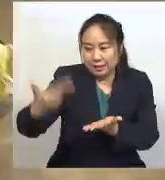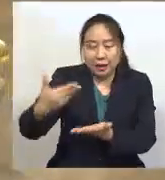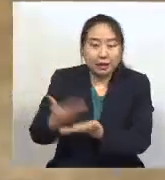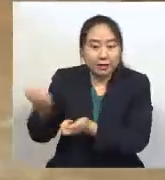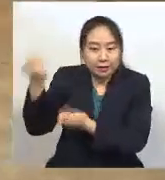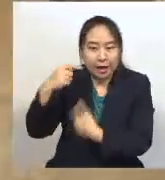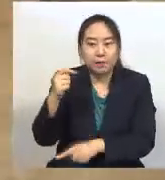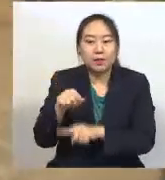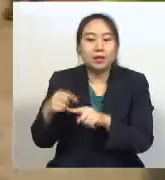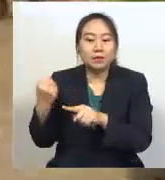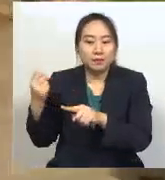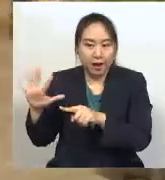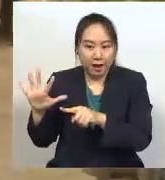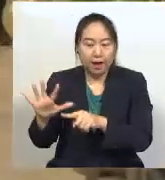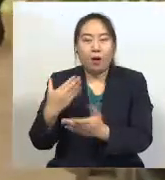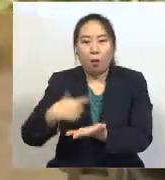วน